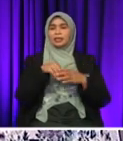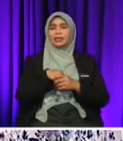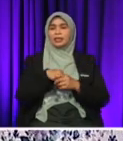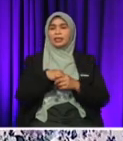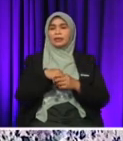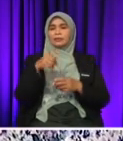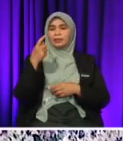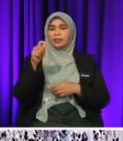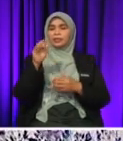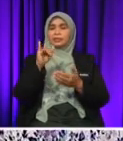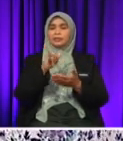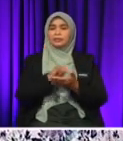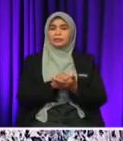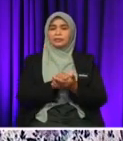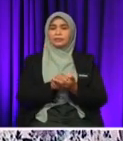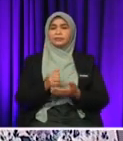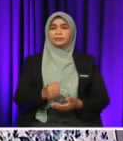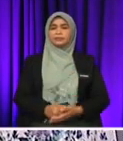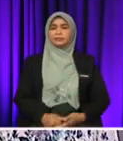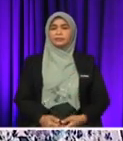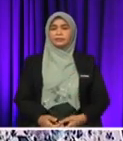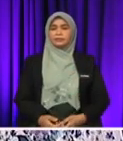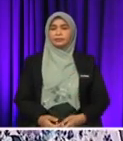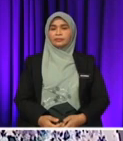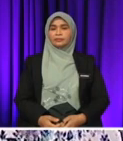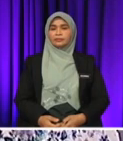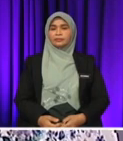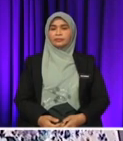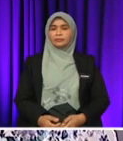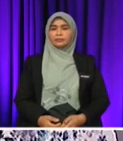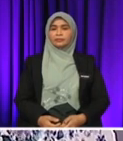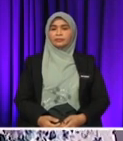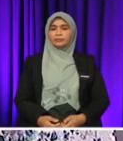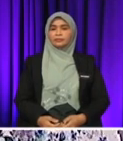dalam teks saja yang kita pelajari dalam kesusastraan